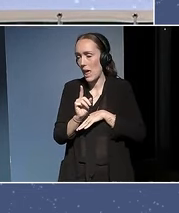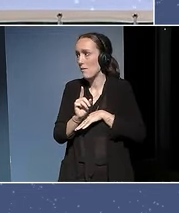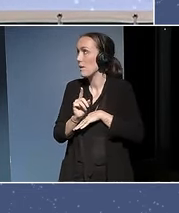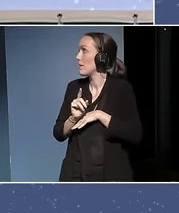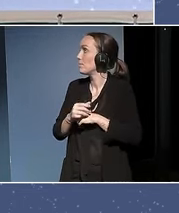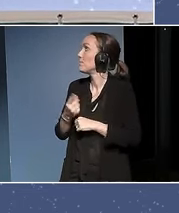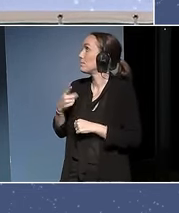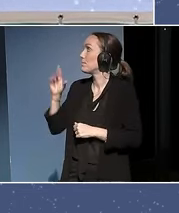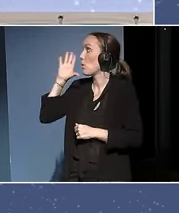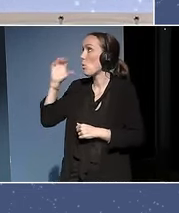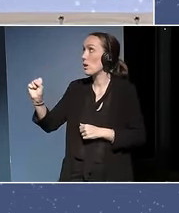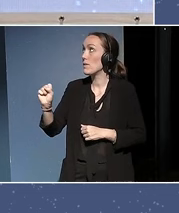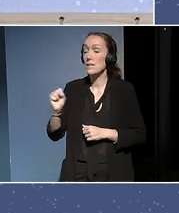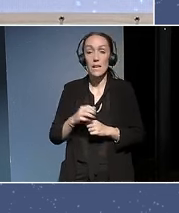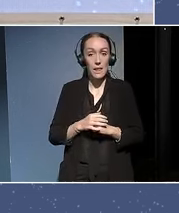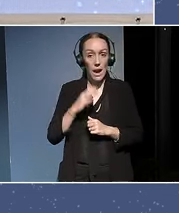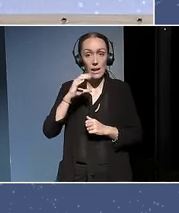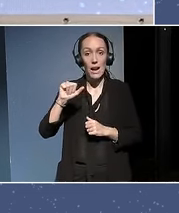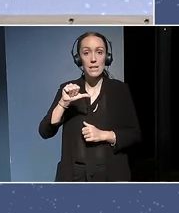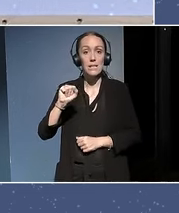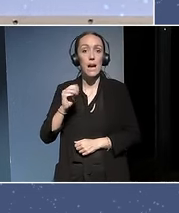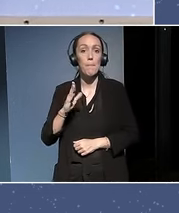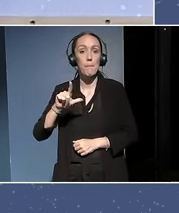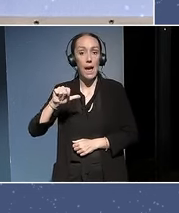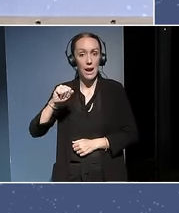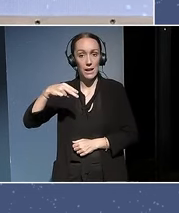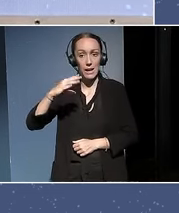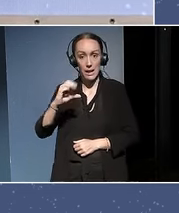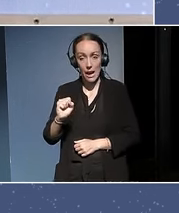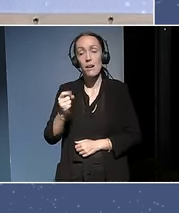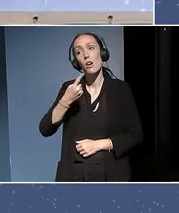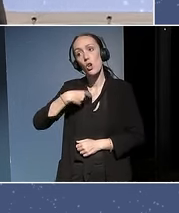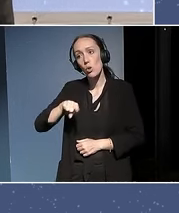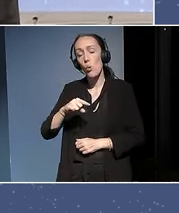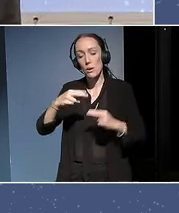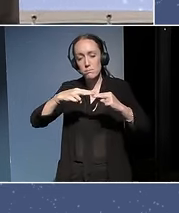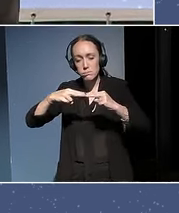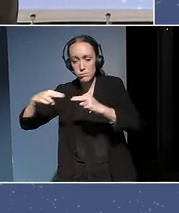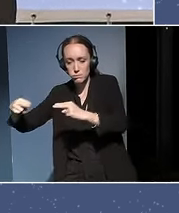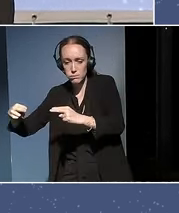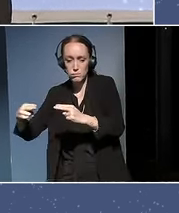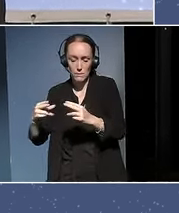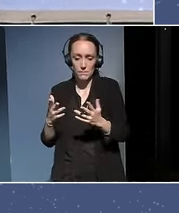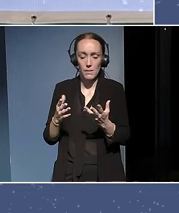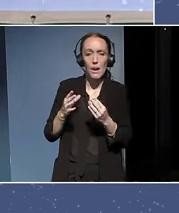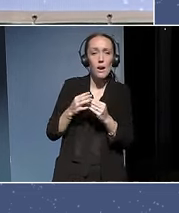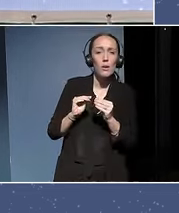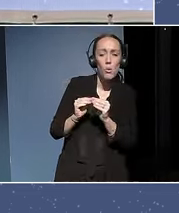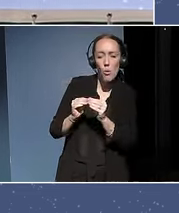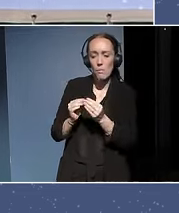all'Università di Casablanca dove abbiamo ricomposto in posizione anatomica tutte le ossa